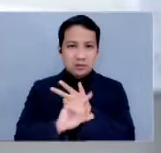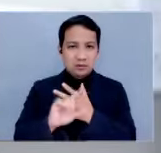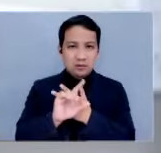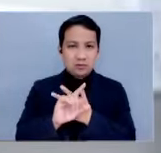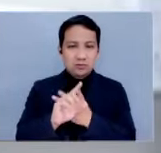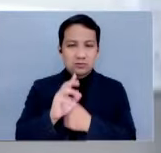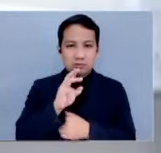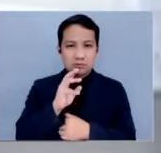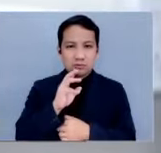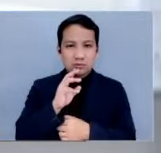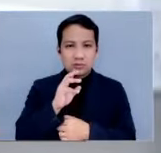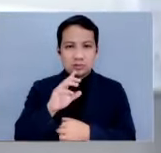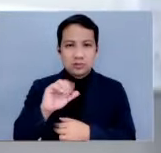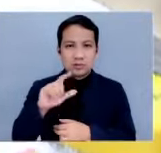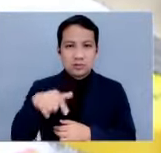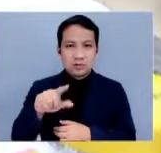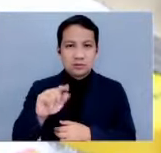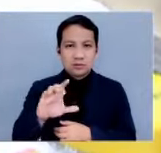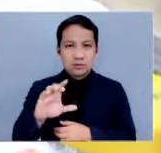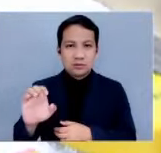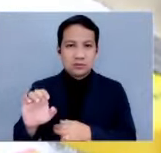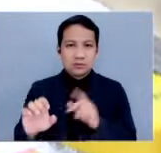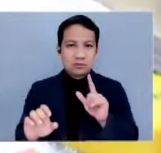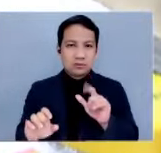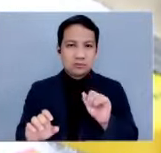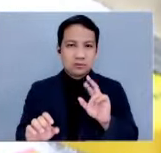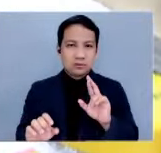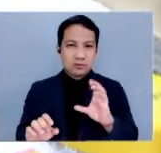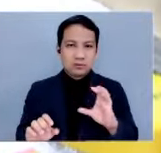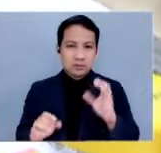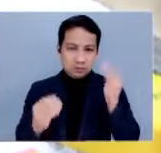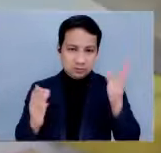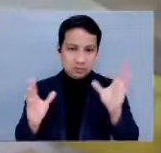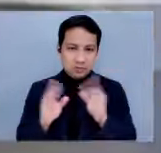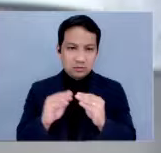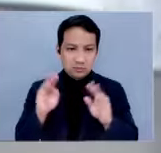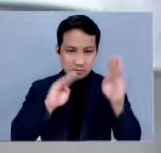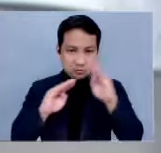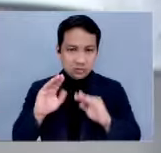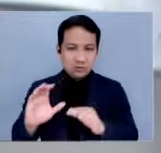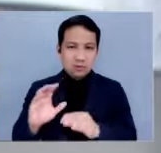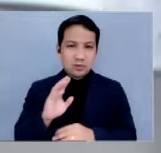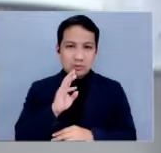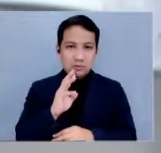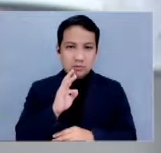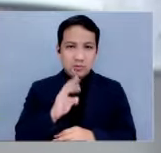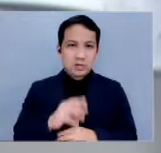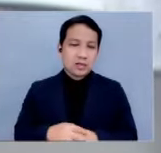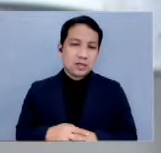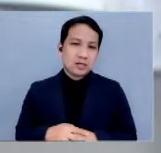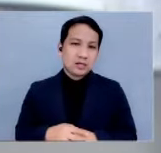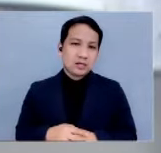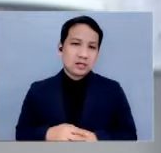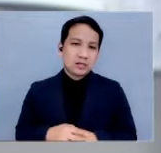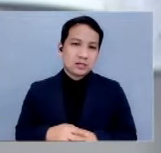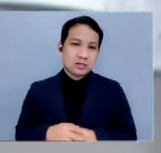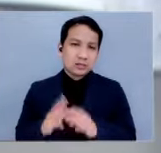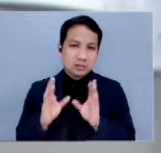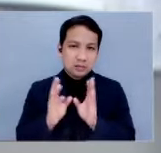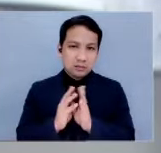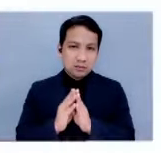Aquatech Resources Corporation o LARC para ayusin ang problema sa tubig. In that particular meeting,